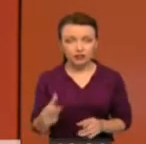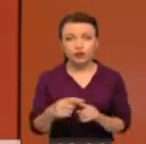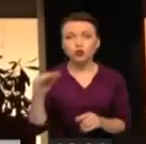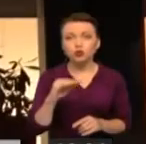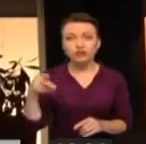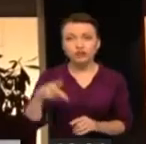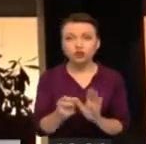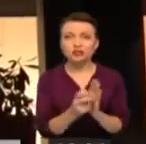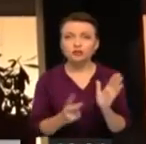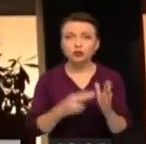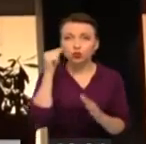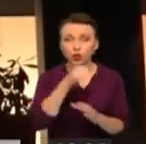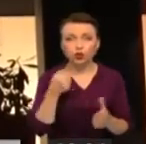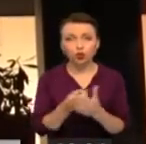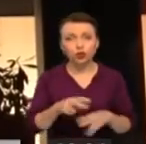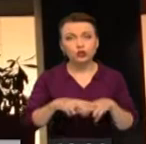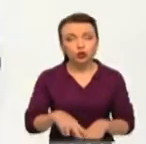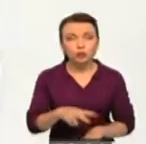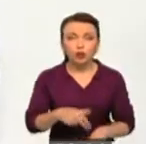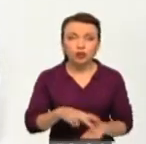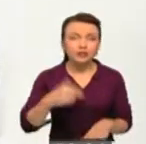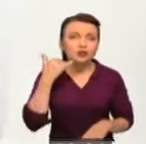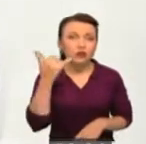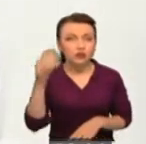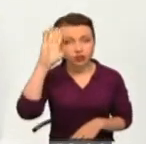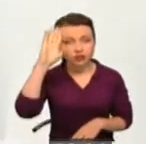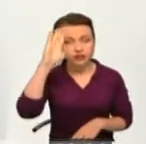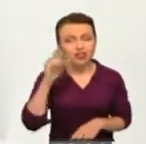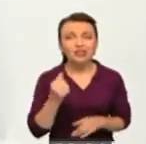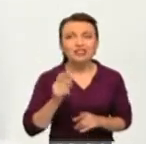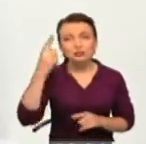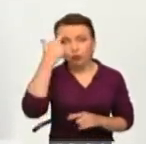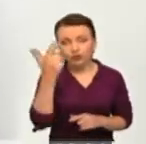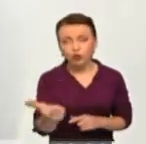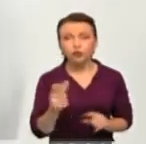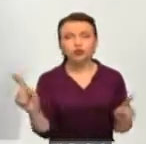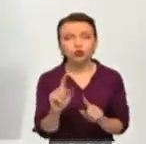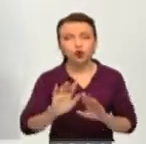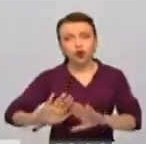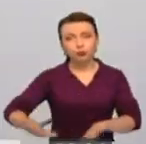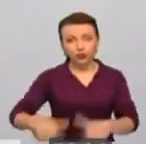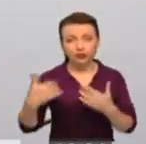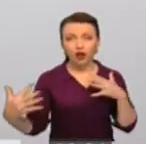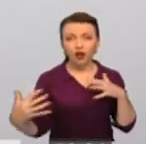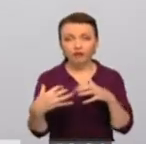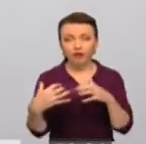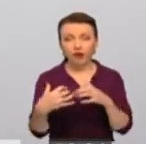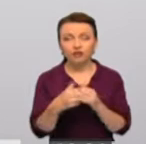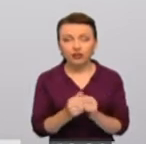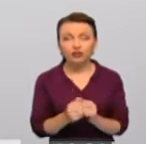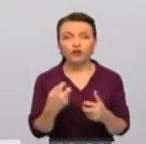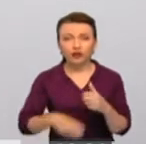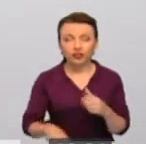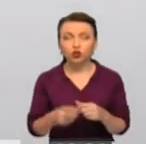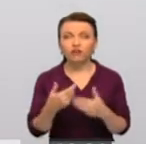У жовтні 2017 року до столичної поліції зателефонував чоловік із повідомленням про те, що після аварійного відкриття дверей